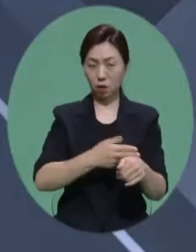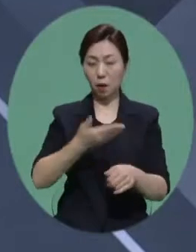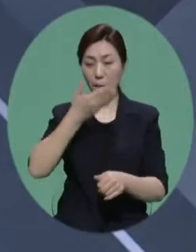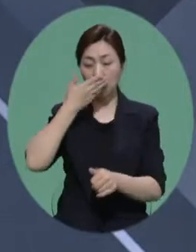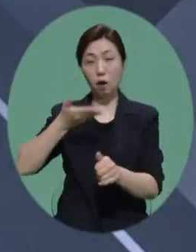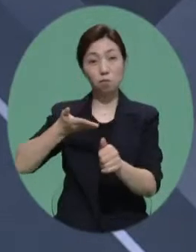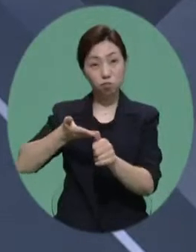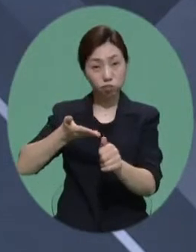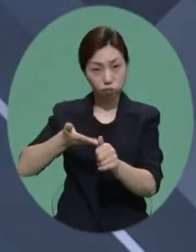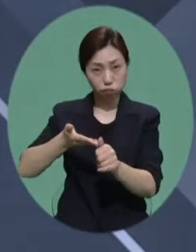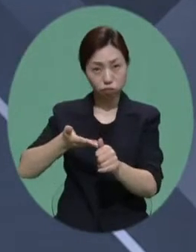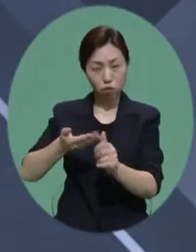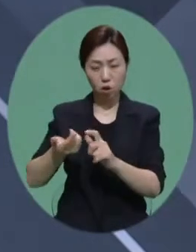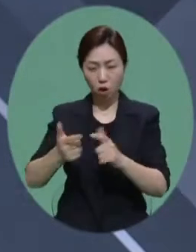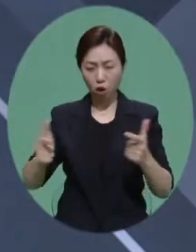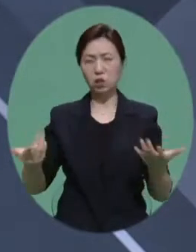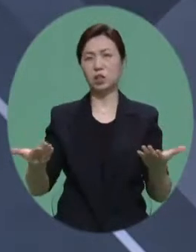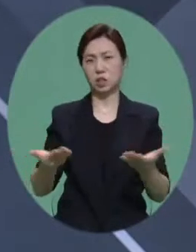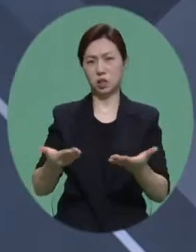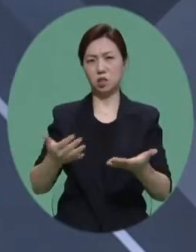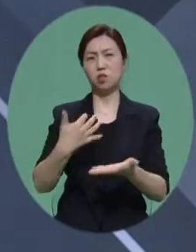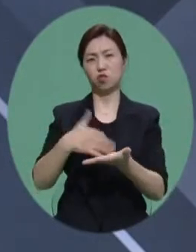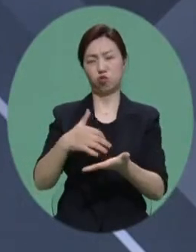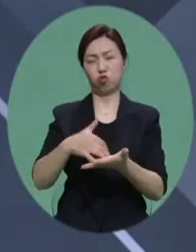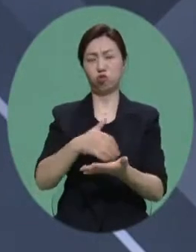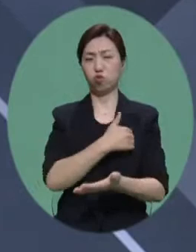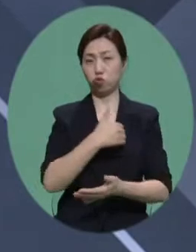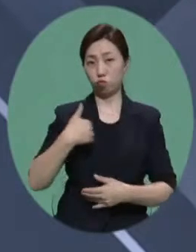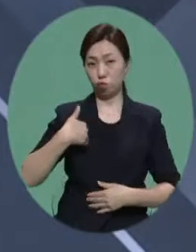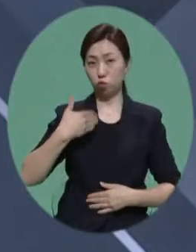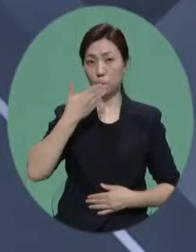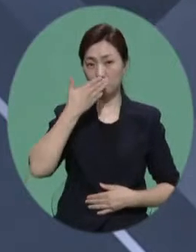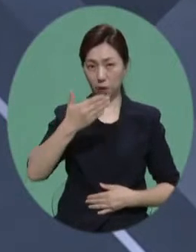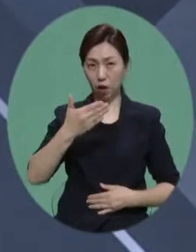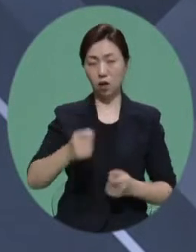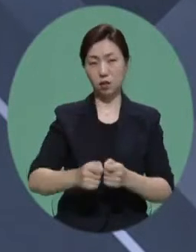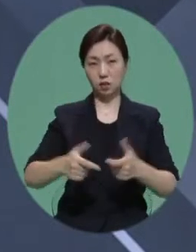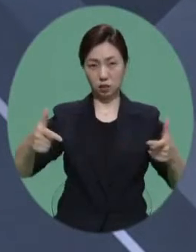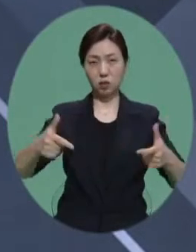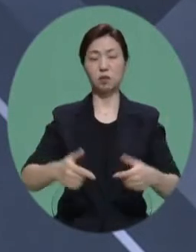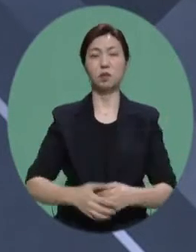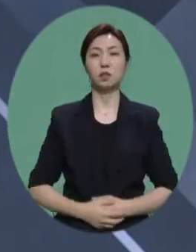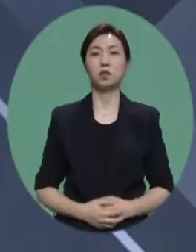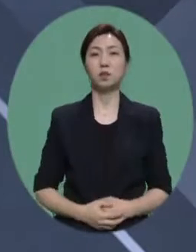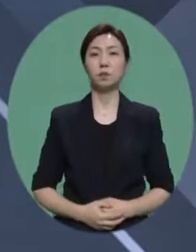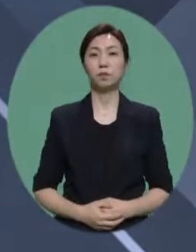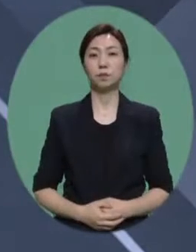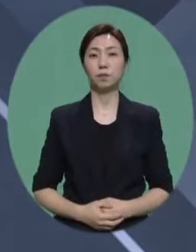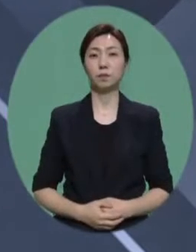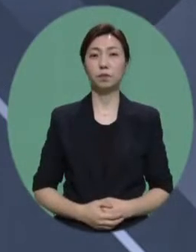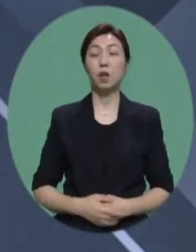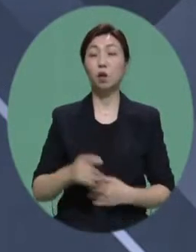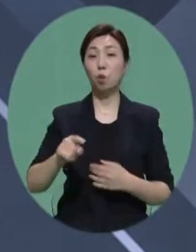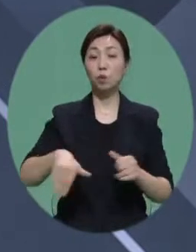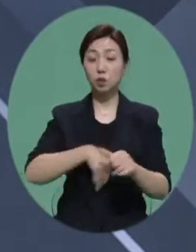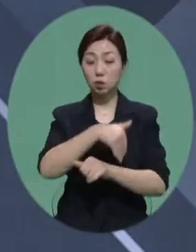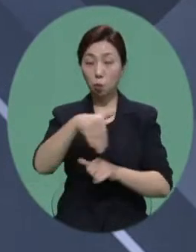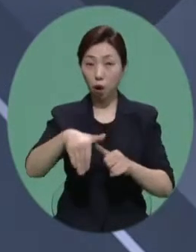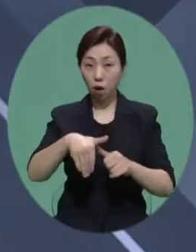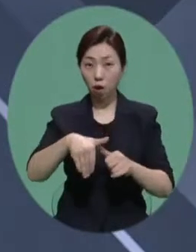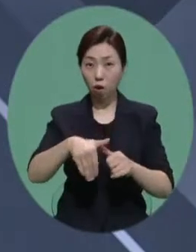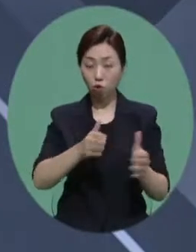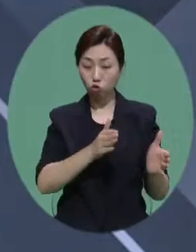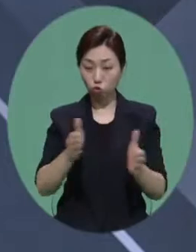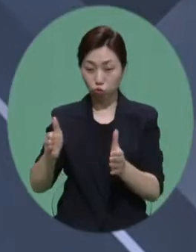수십 만 개의 일자리 까지 창출이 되기 때문에 에 이것이 아이를 낳게 그